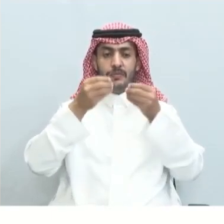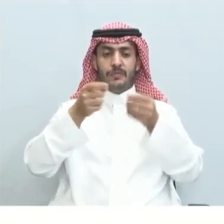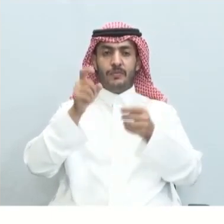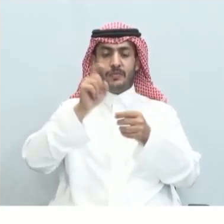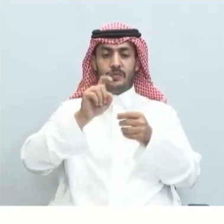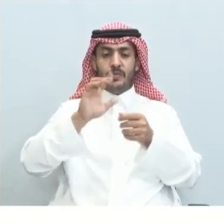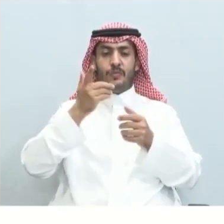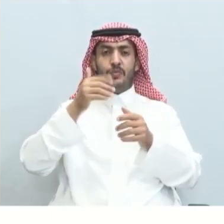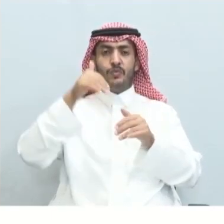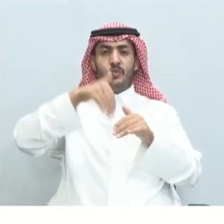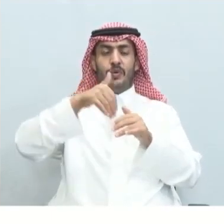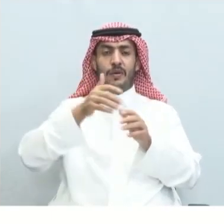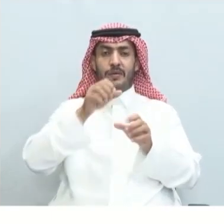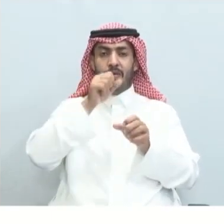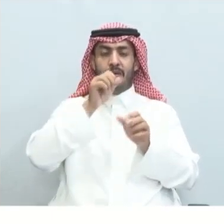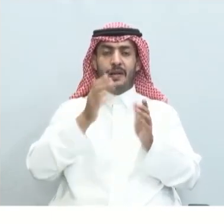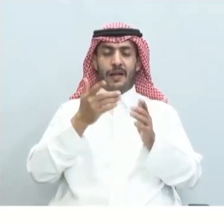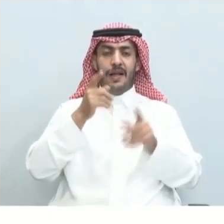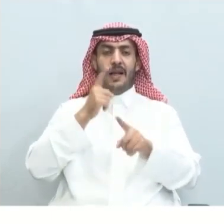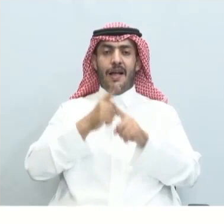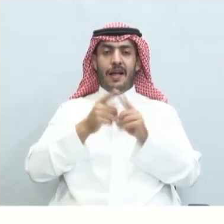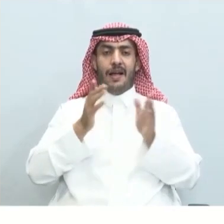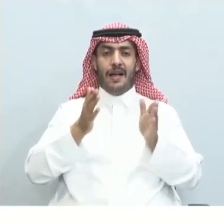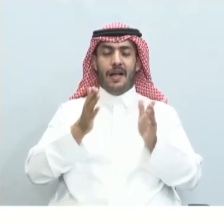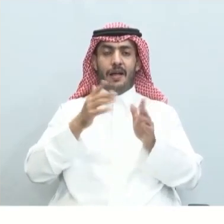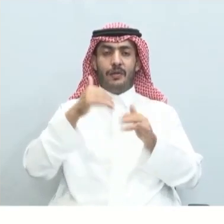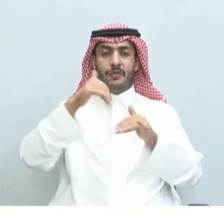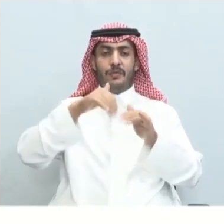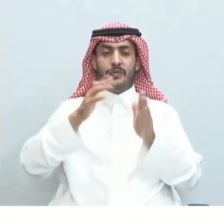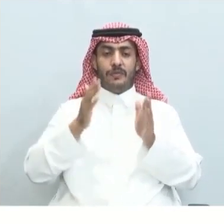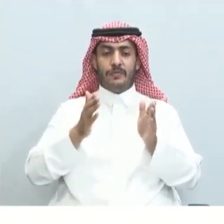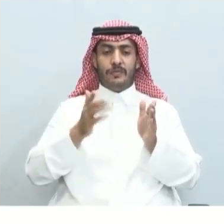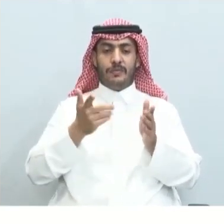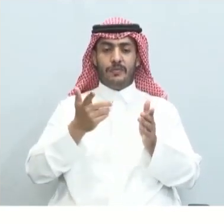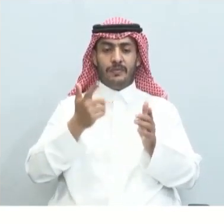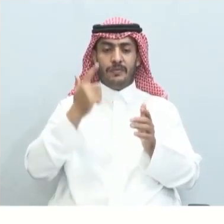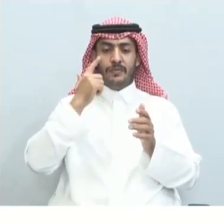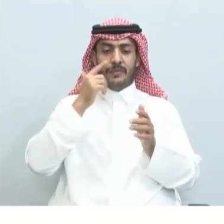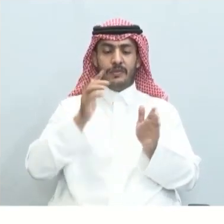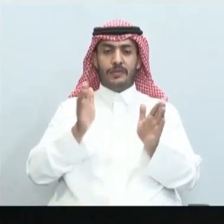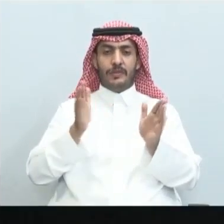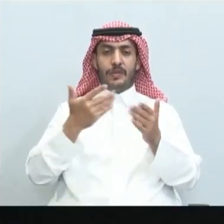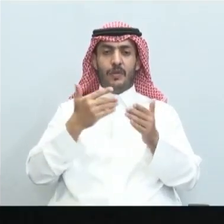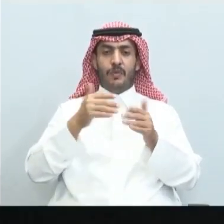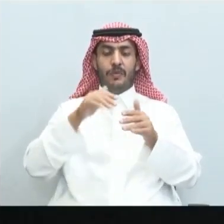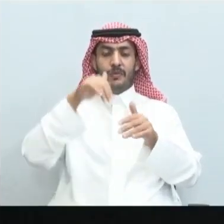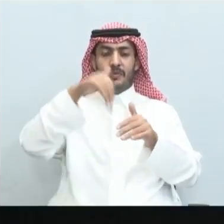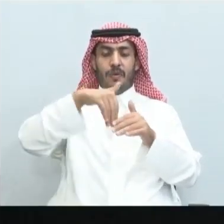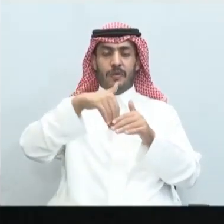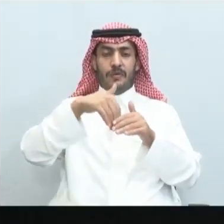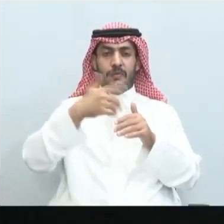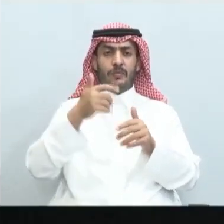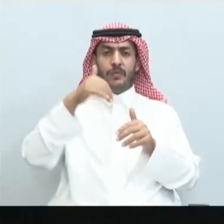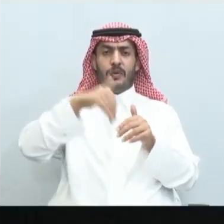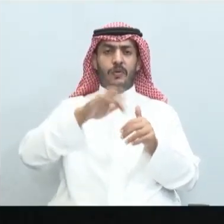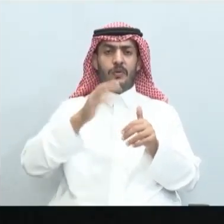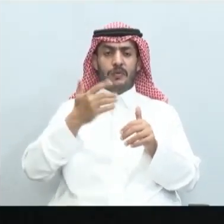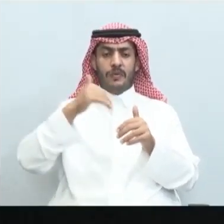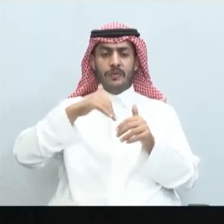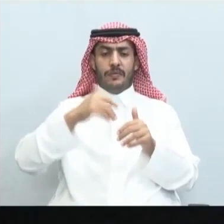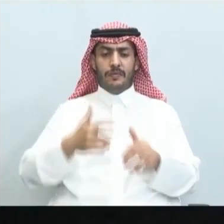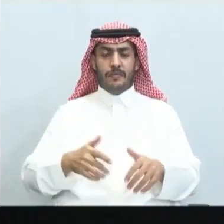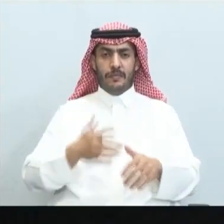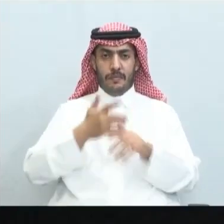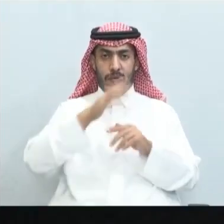ماذا يوجد في داخل الصندوق اضع لديكم الان صندوق واقول لكم ماذا يوجد بهذا